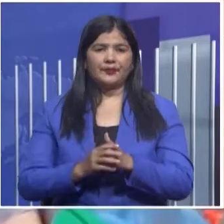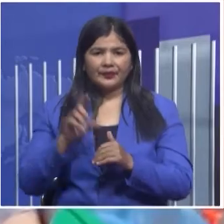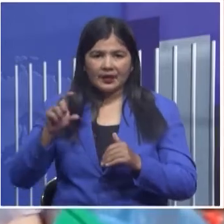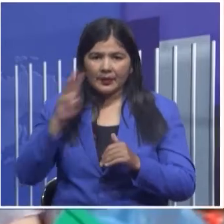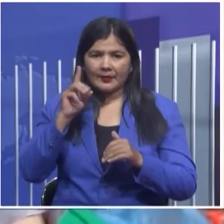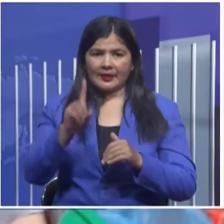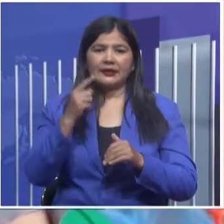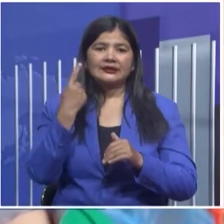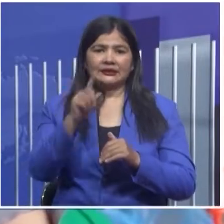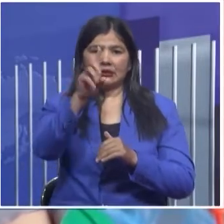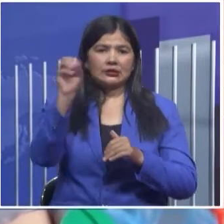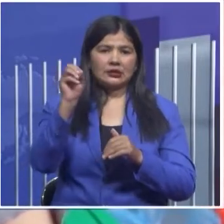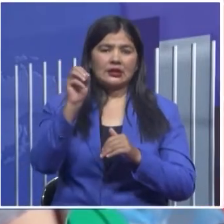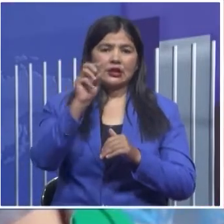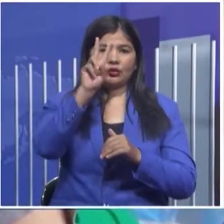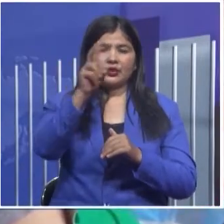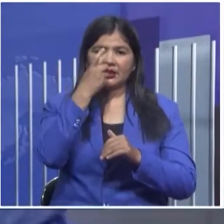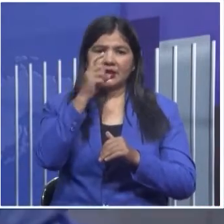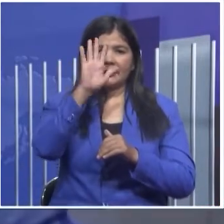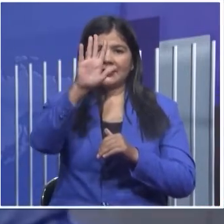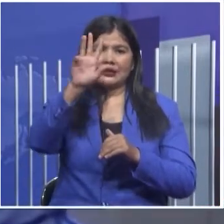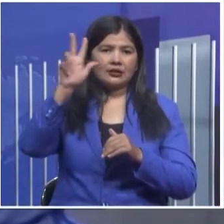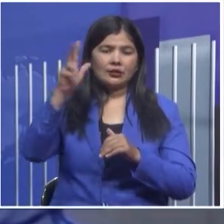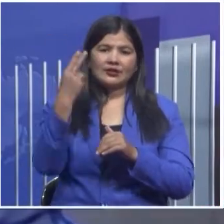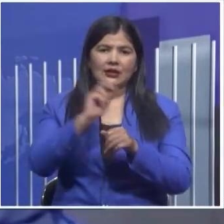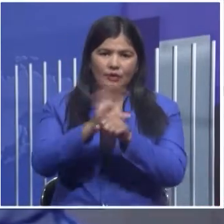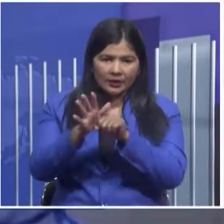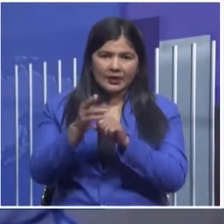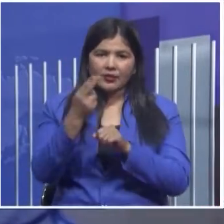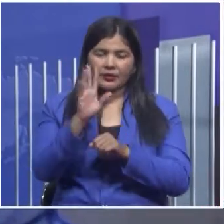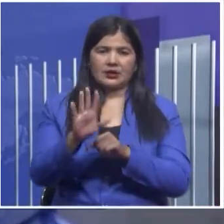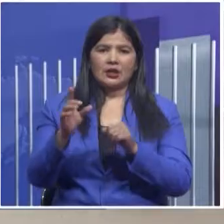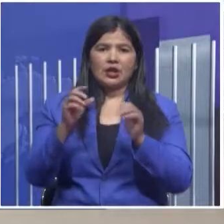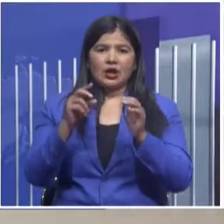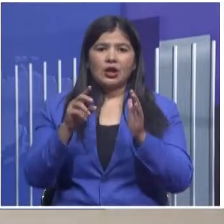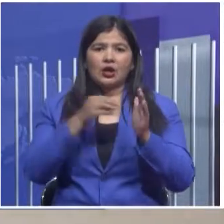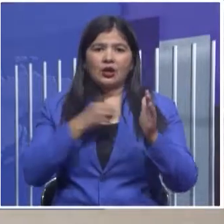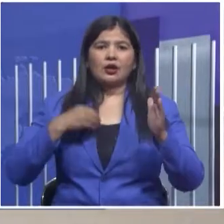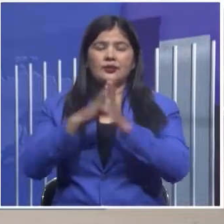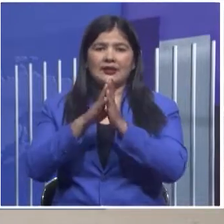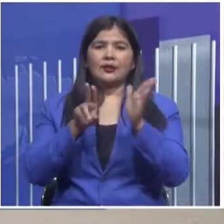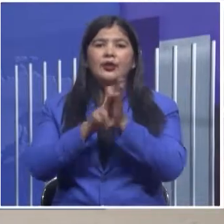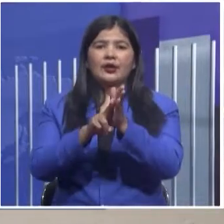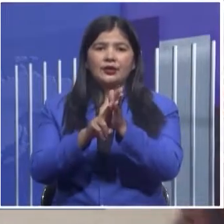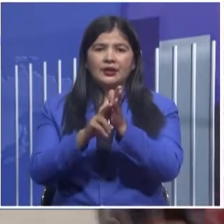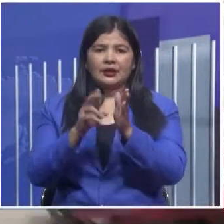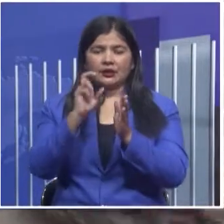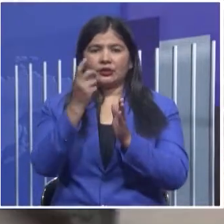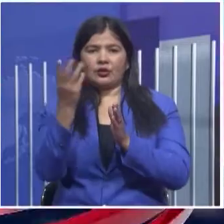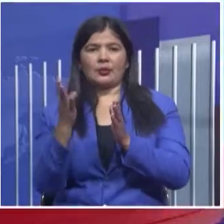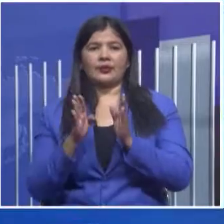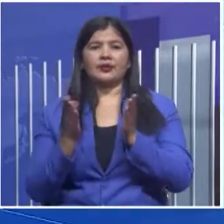नेपालमा आज एकै दिन 10,258 जनामा कोरोना भाइरसको संक्रमण पुष्टि, अस्पतालमा भर्ना हुने दरमा पनि वृद्धि।